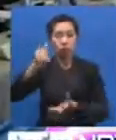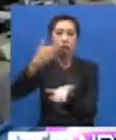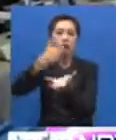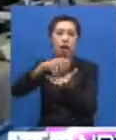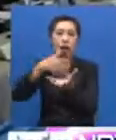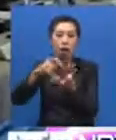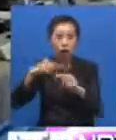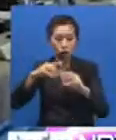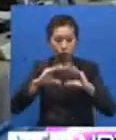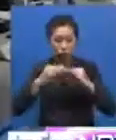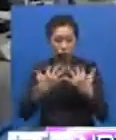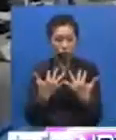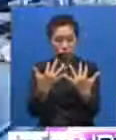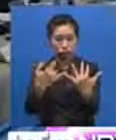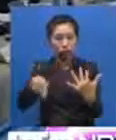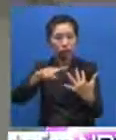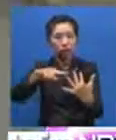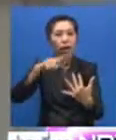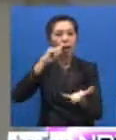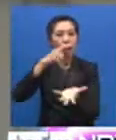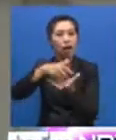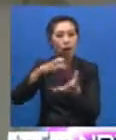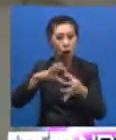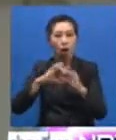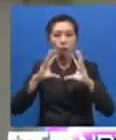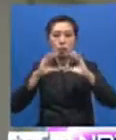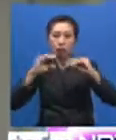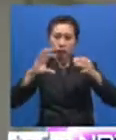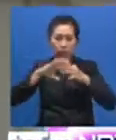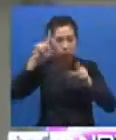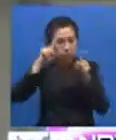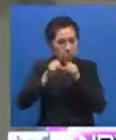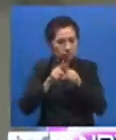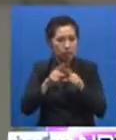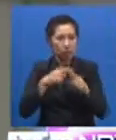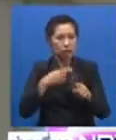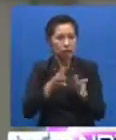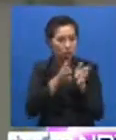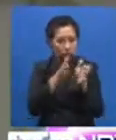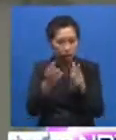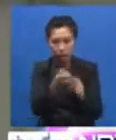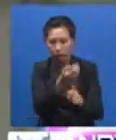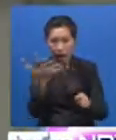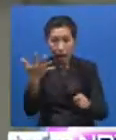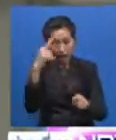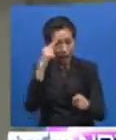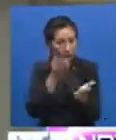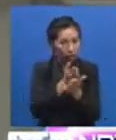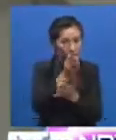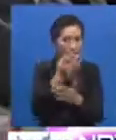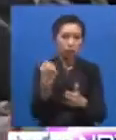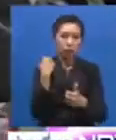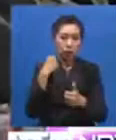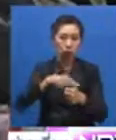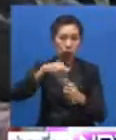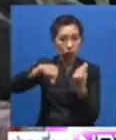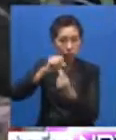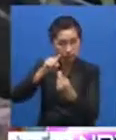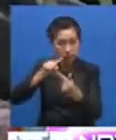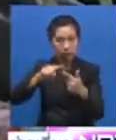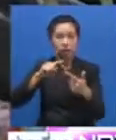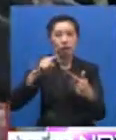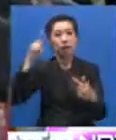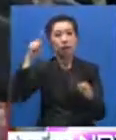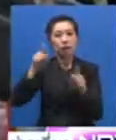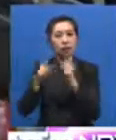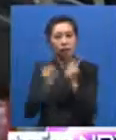าการประชุมร่วมกันวันนี้จะเป็นการรายงานความคืบหน้าการทำงานร่วมกันทั้ง5ด้านคือด้านความมั่นคงเศรษฐกิจสังคมจิตวิทย